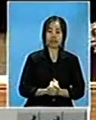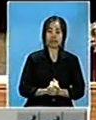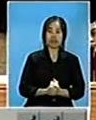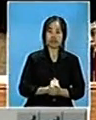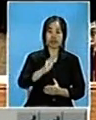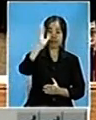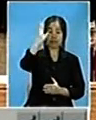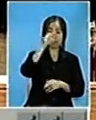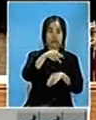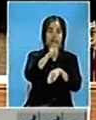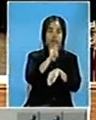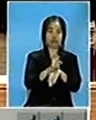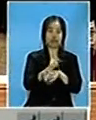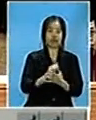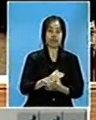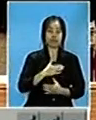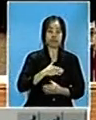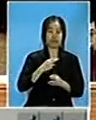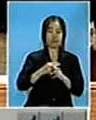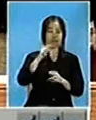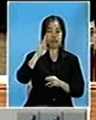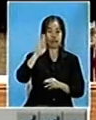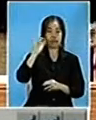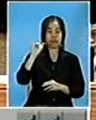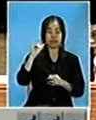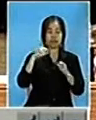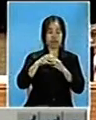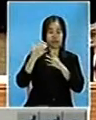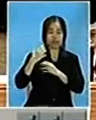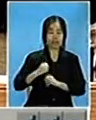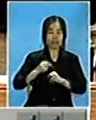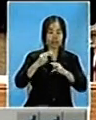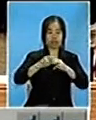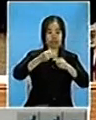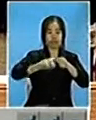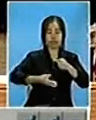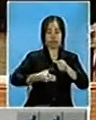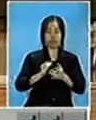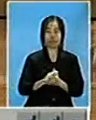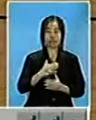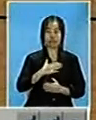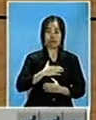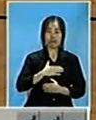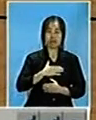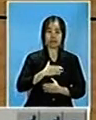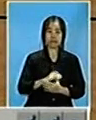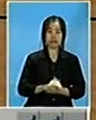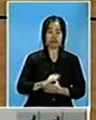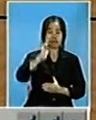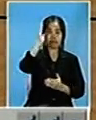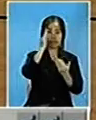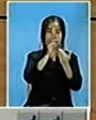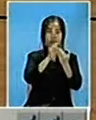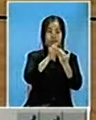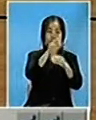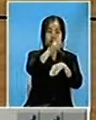กรณีท่านประธานสภาที่เคารพครับบุญยอดสกลไทยประชาธิปัตย์บัญชีรายชื่อครับผมประท้วงต่อท่านประธานและสม